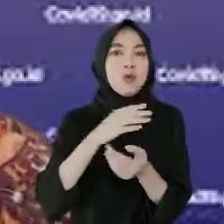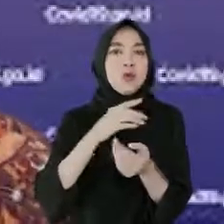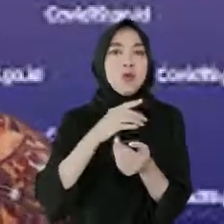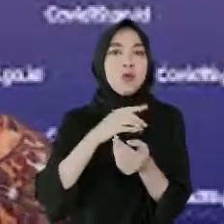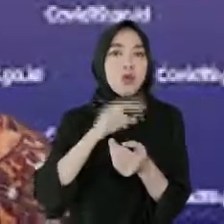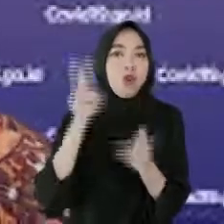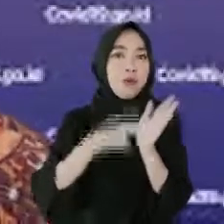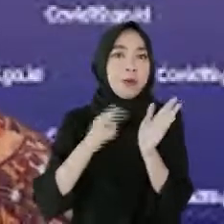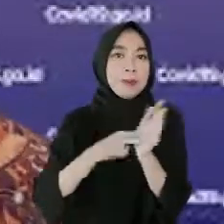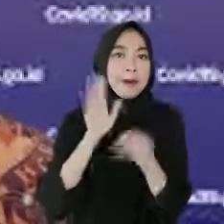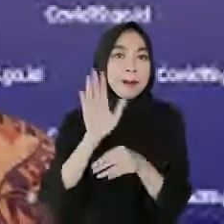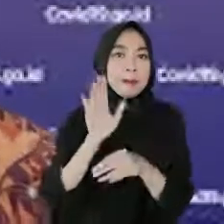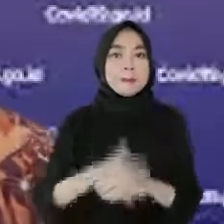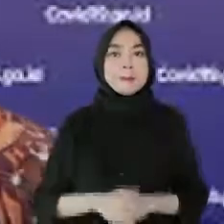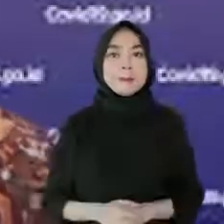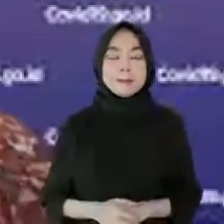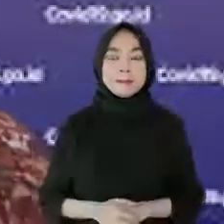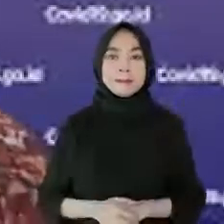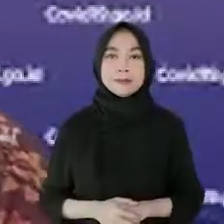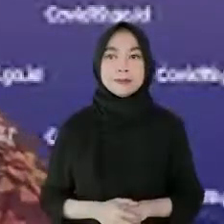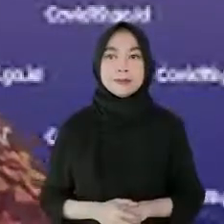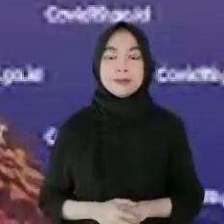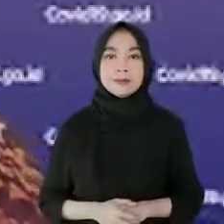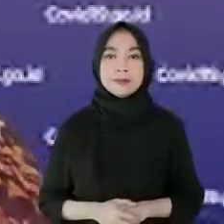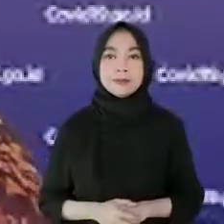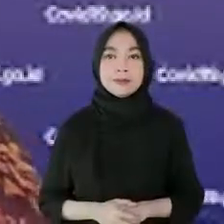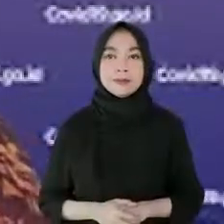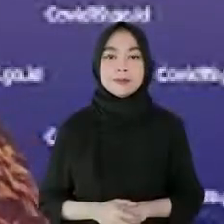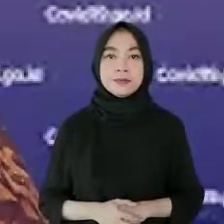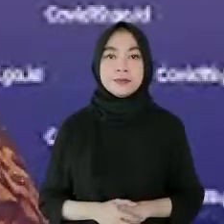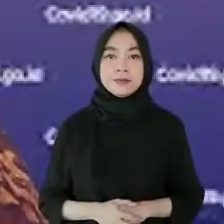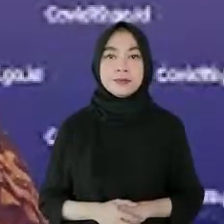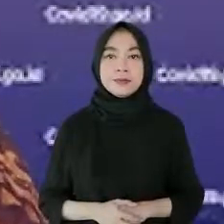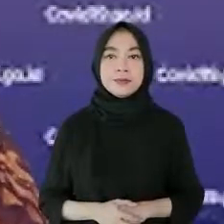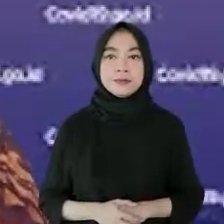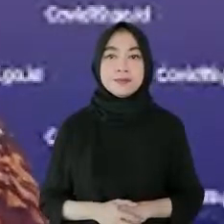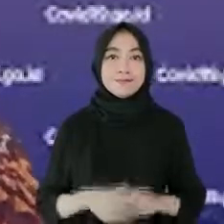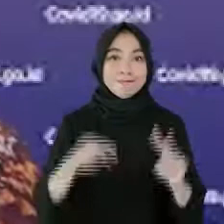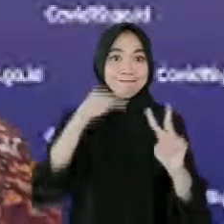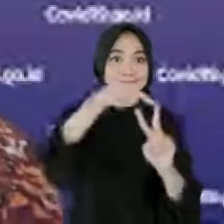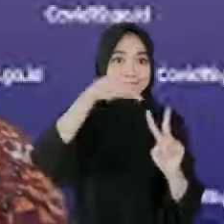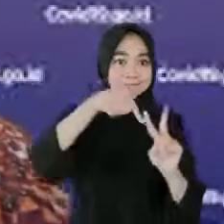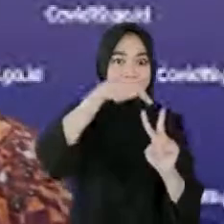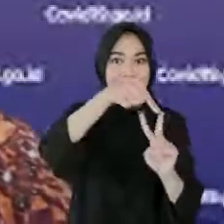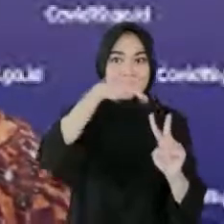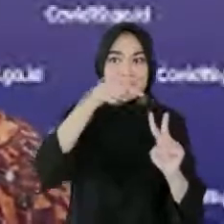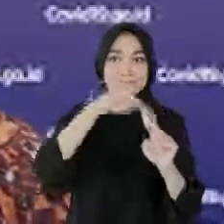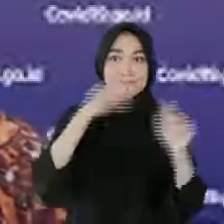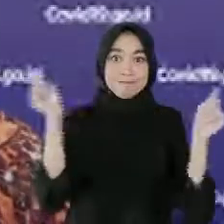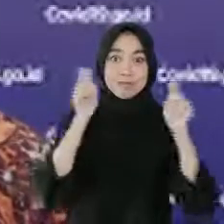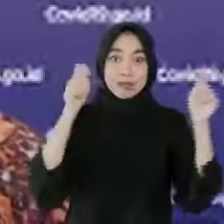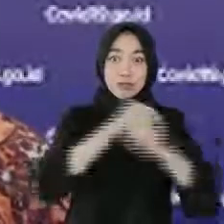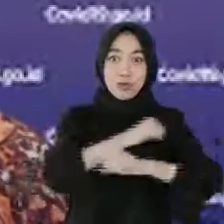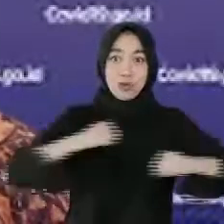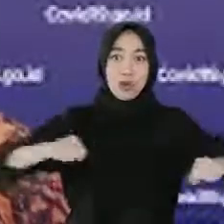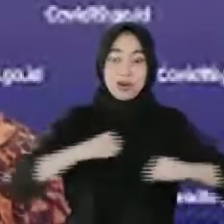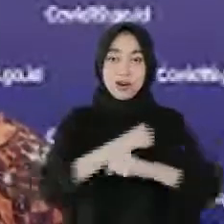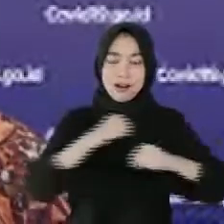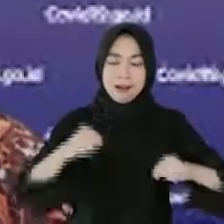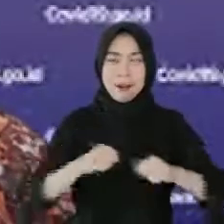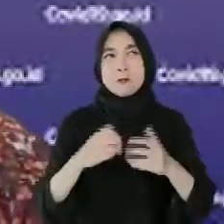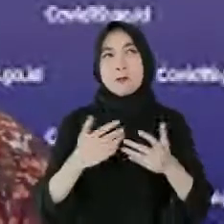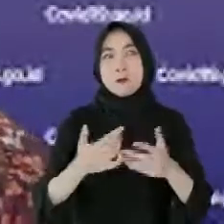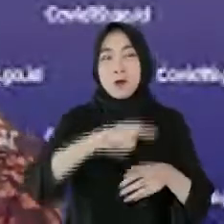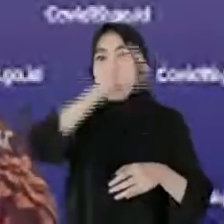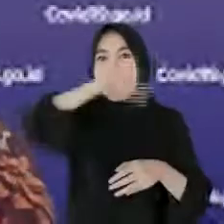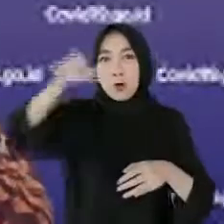tahun 2021 nah tentu saja Le perhelatan ini akan menghadirkan banyak bab